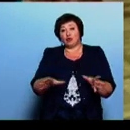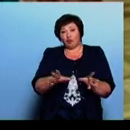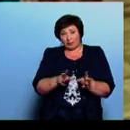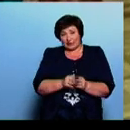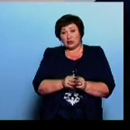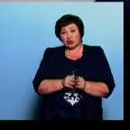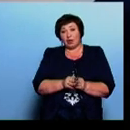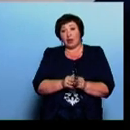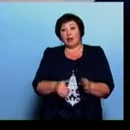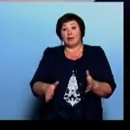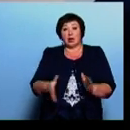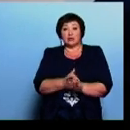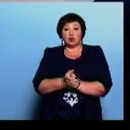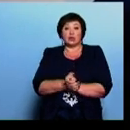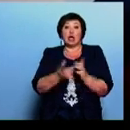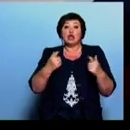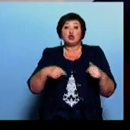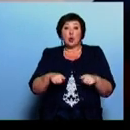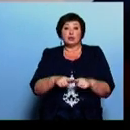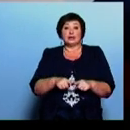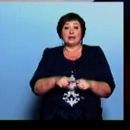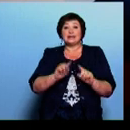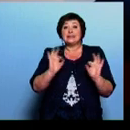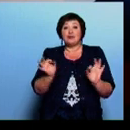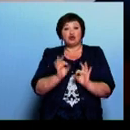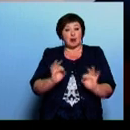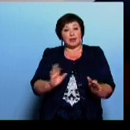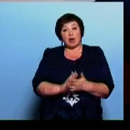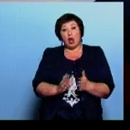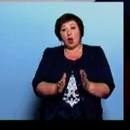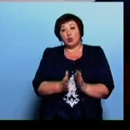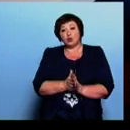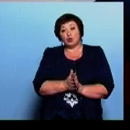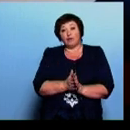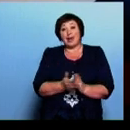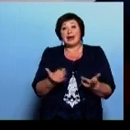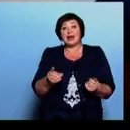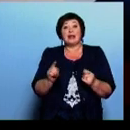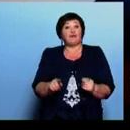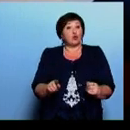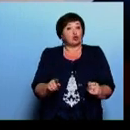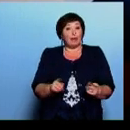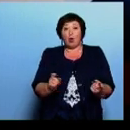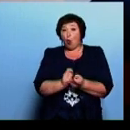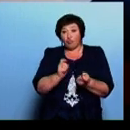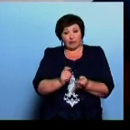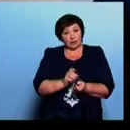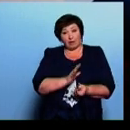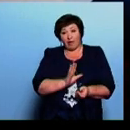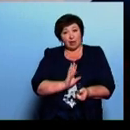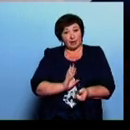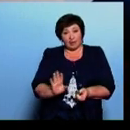партнерами готовим. Созданы действительно замечательные условия для того, чтобы конфликтов не было, и для того,